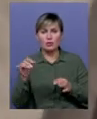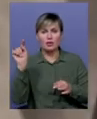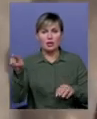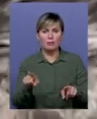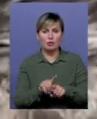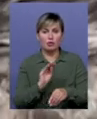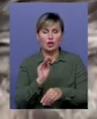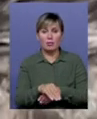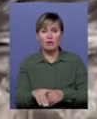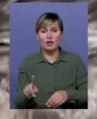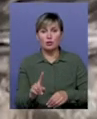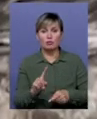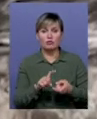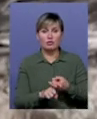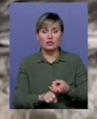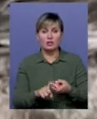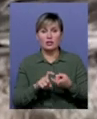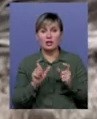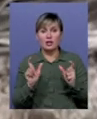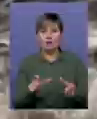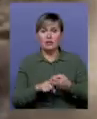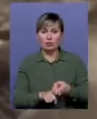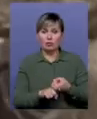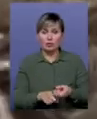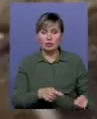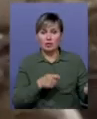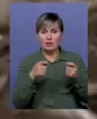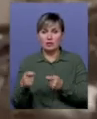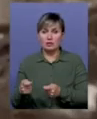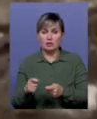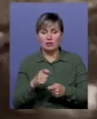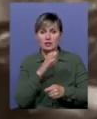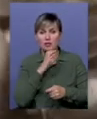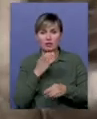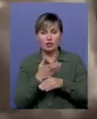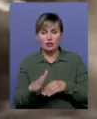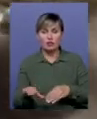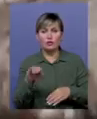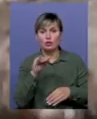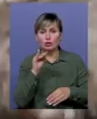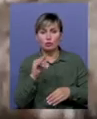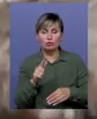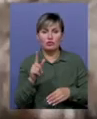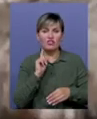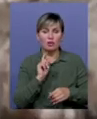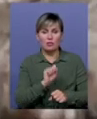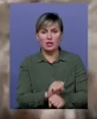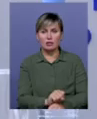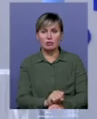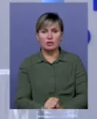также добавили, что в связи с эпидситуацией завоз продукции из северной части страны в южные временно приостановлен.